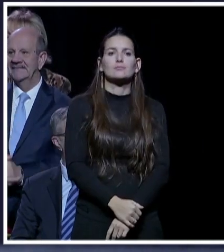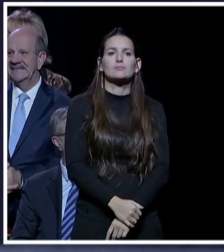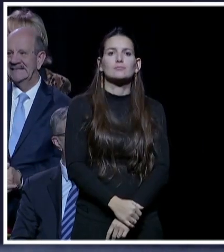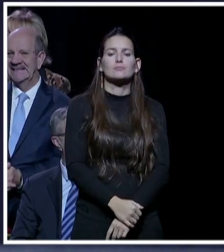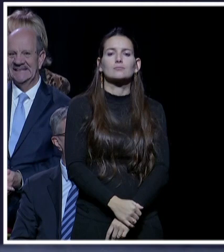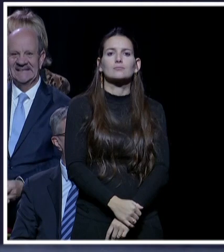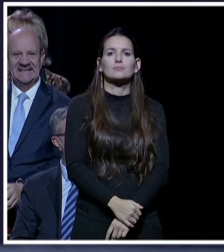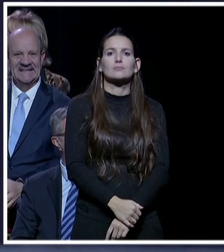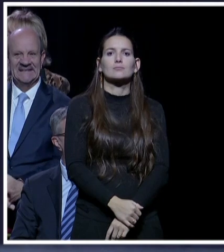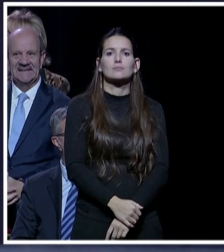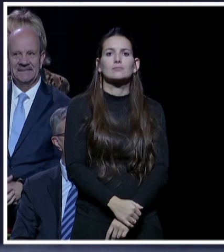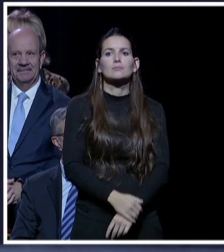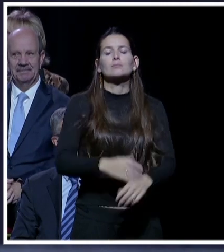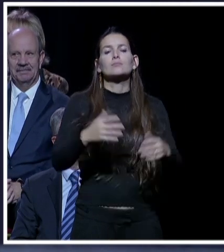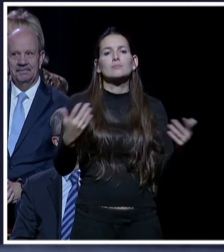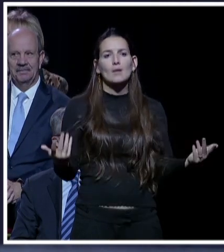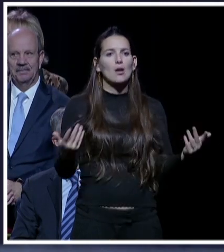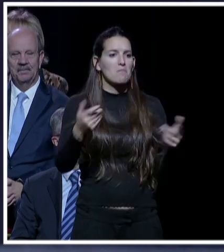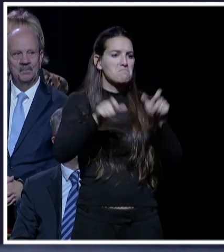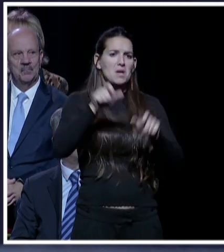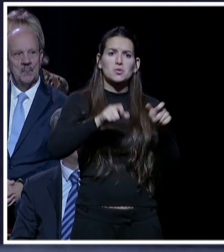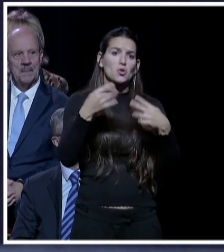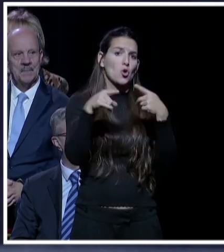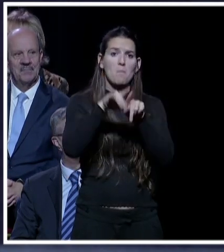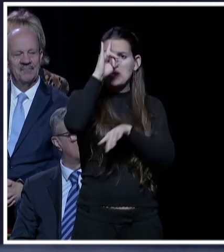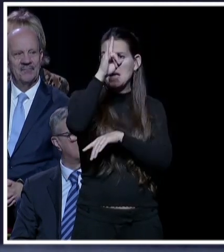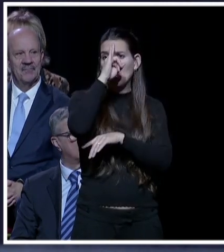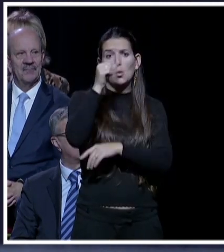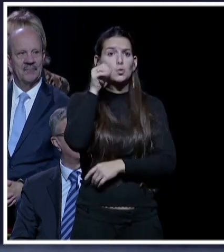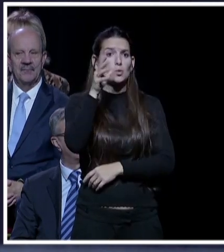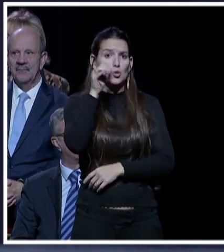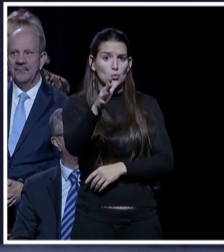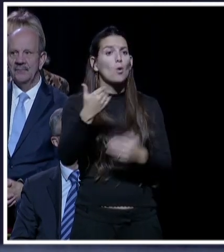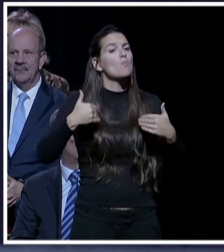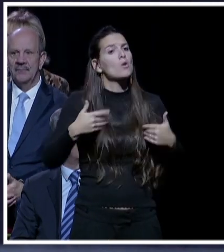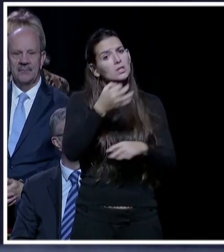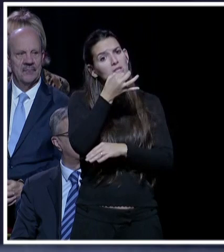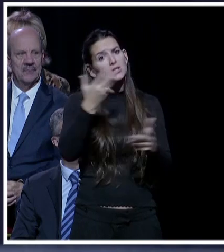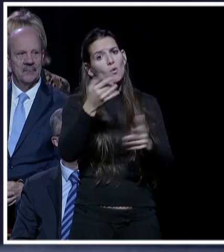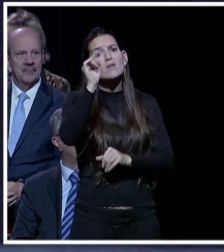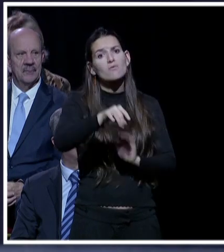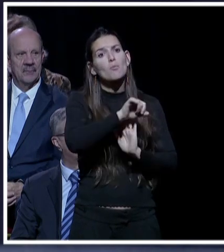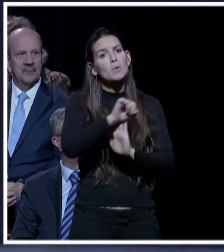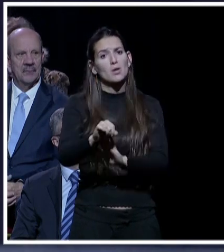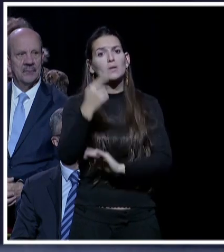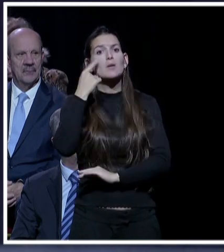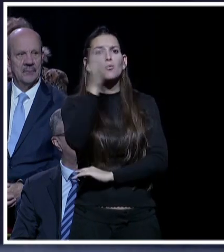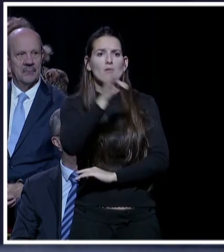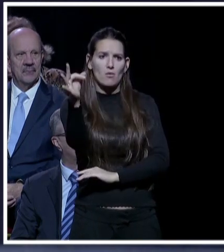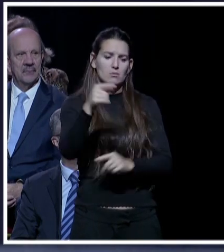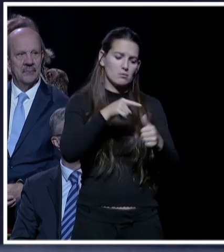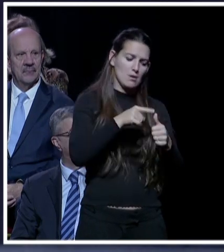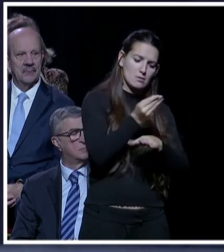À travers cet hommage à nos héros du quotidien, j'ai évoqué des priorités pour la France. La sécurité, la